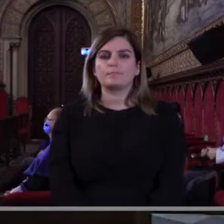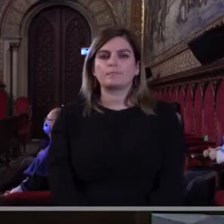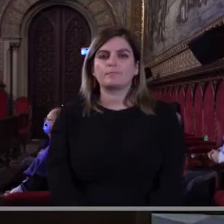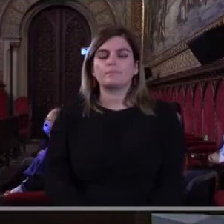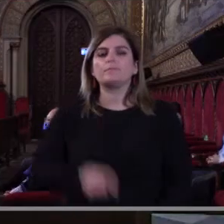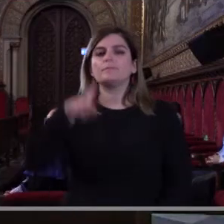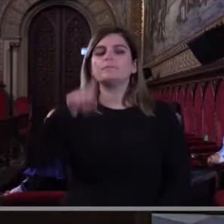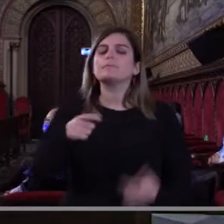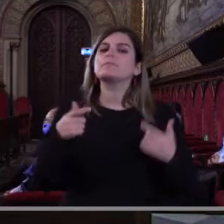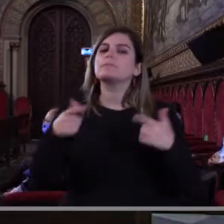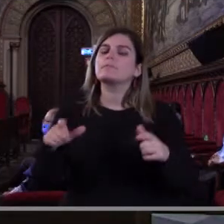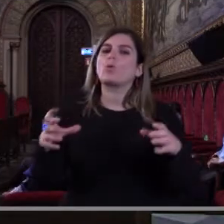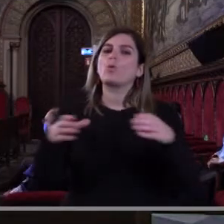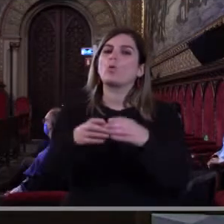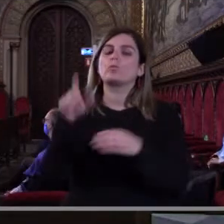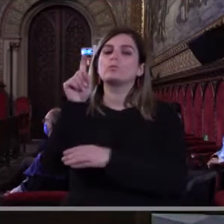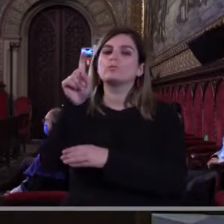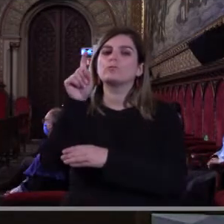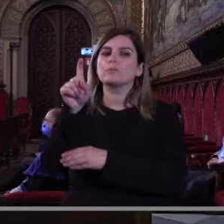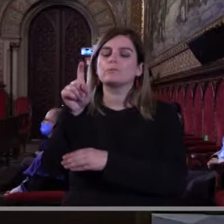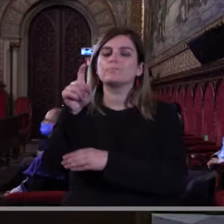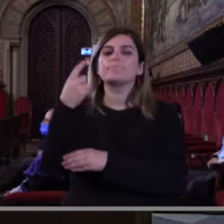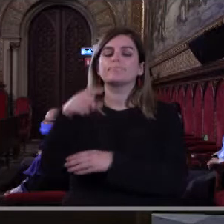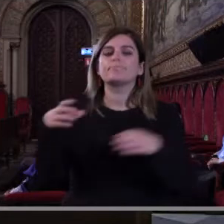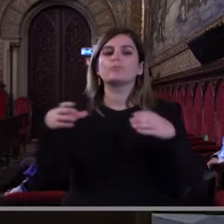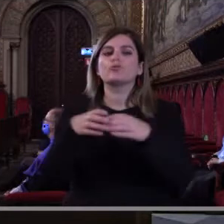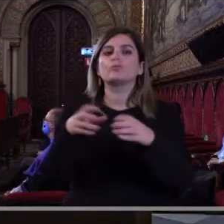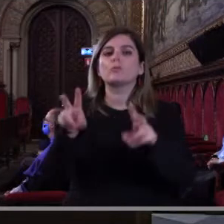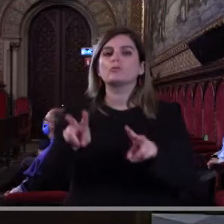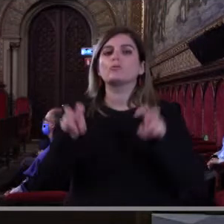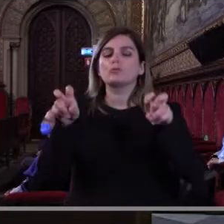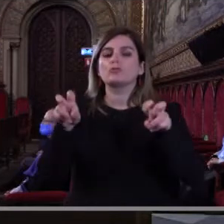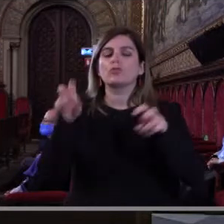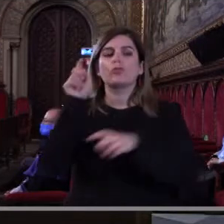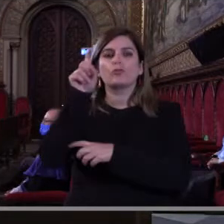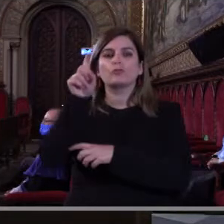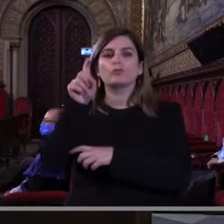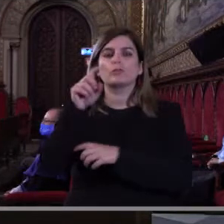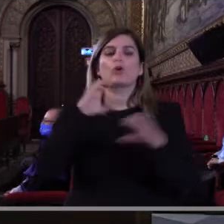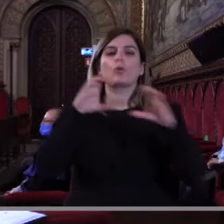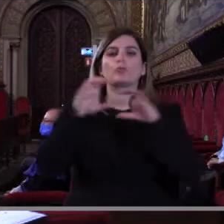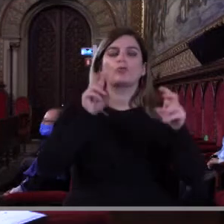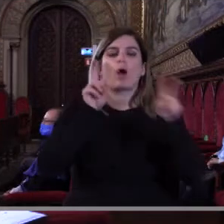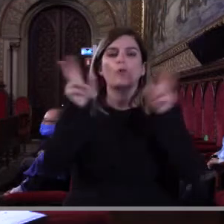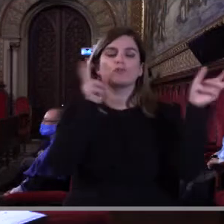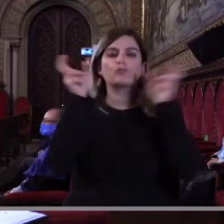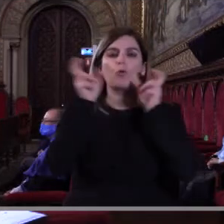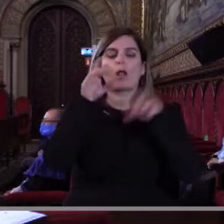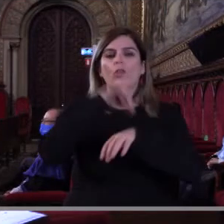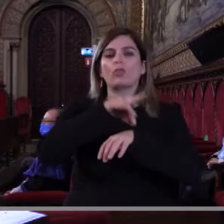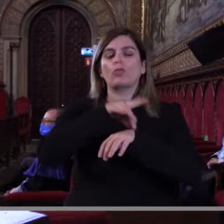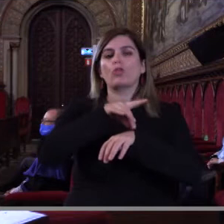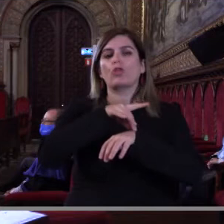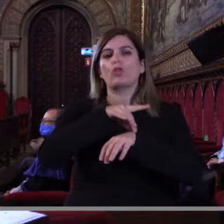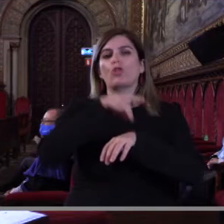En la modalitat de grups docents, el grup d'innovació docent de comunicació audiovisual liderat per la doctora Marina